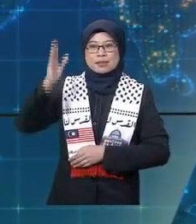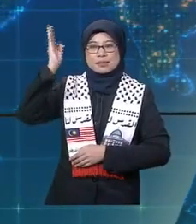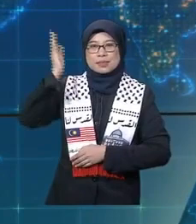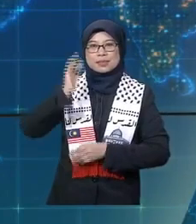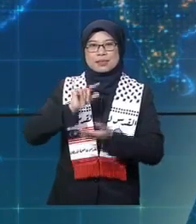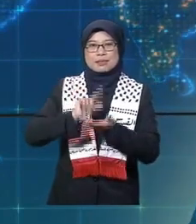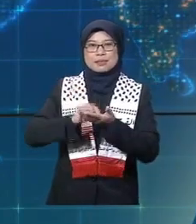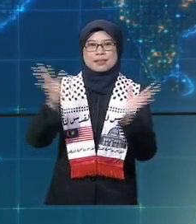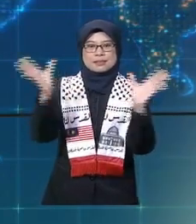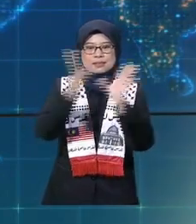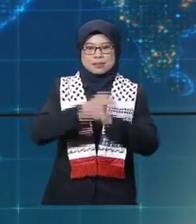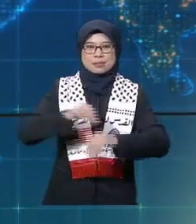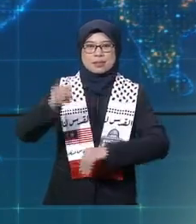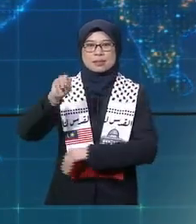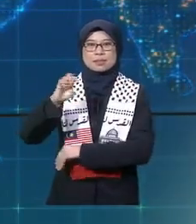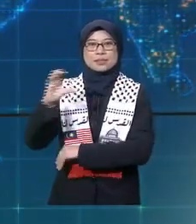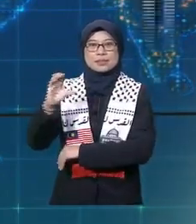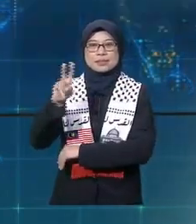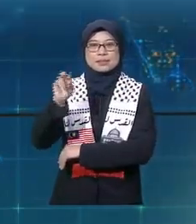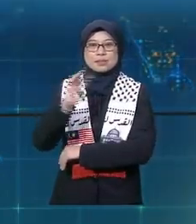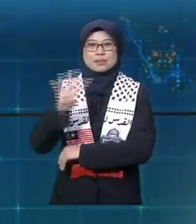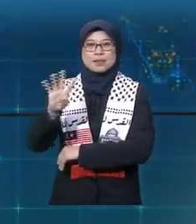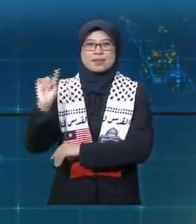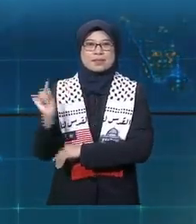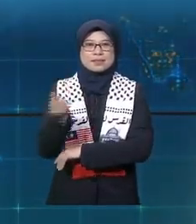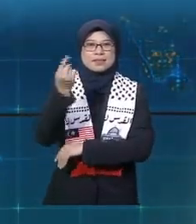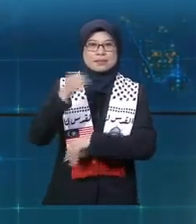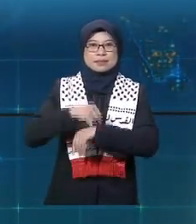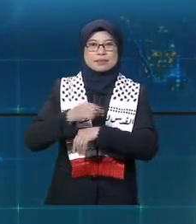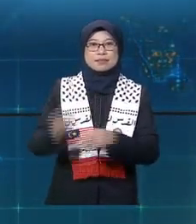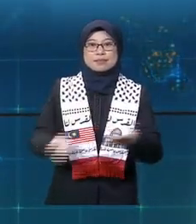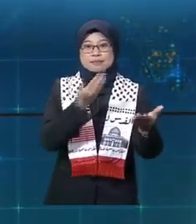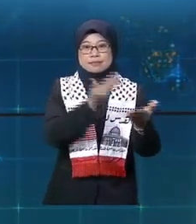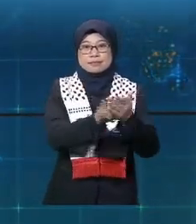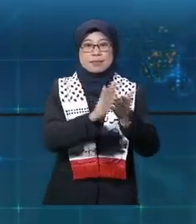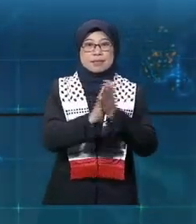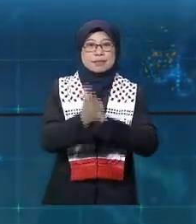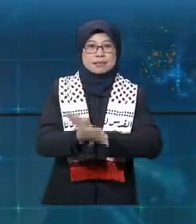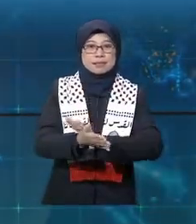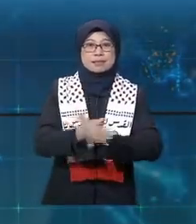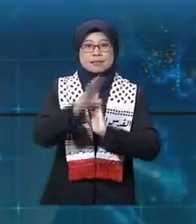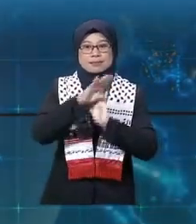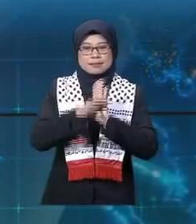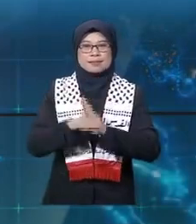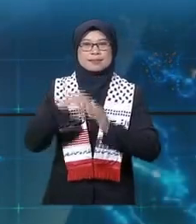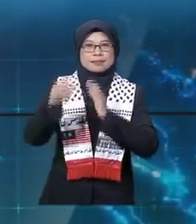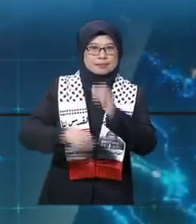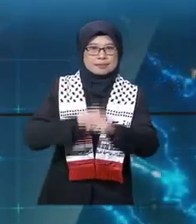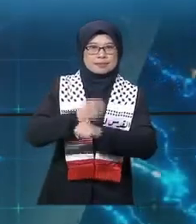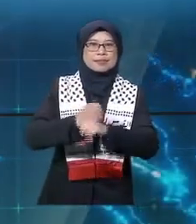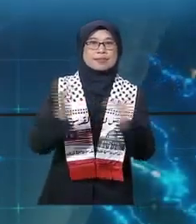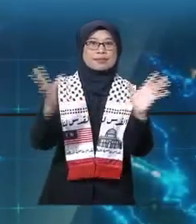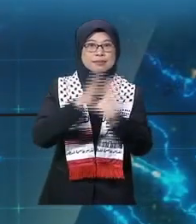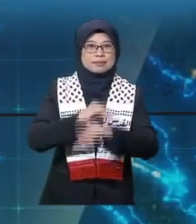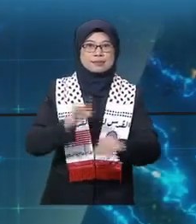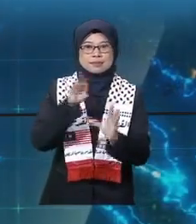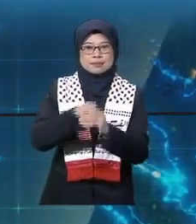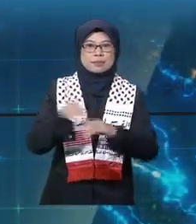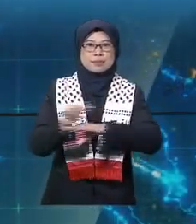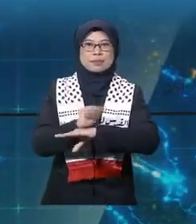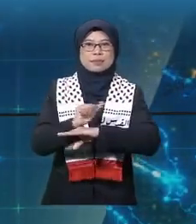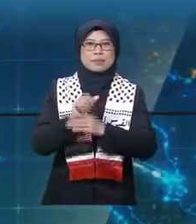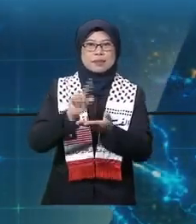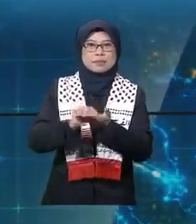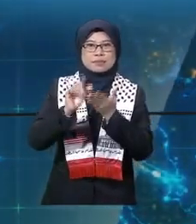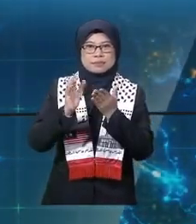Sedangkan media Sarawak SMEC 2024 julung kalinya dicadangkan untuk dijadikan sebagai acara tahunan negeri itu dengan melibatkan pengamal